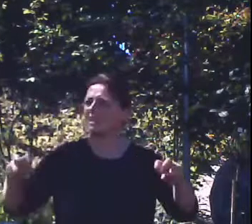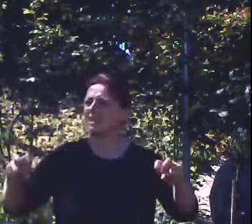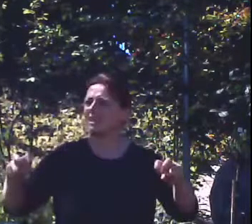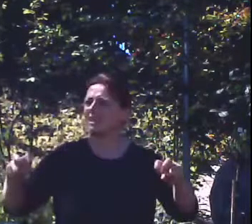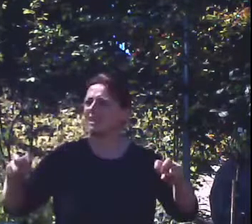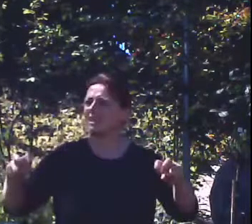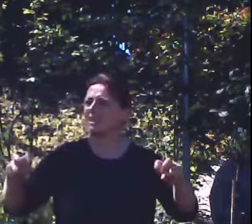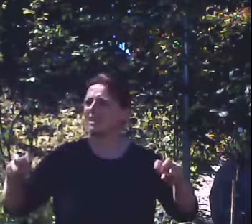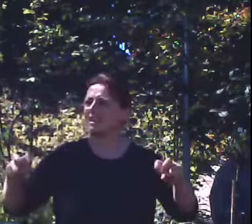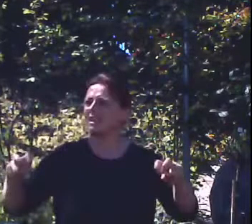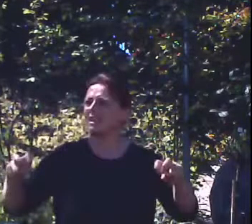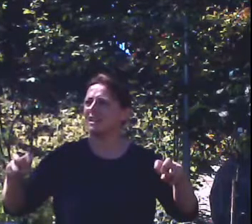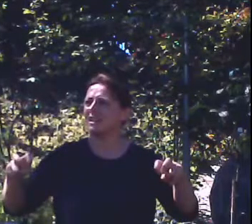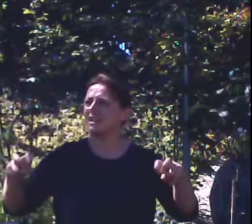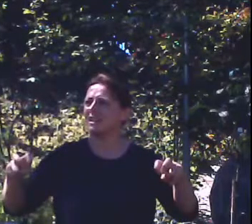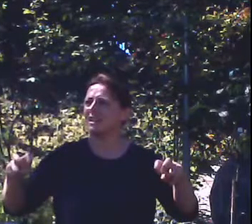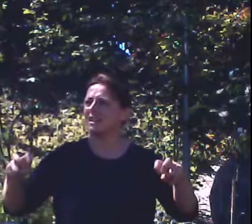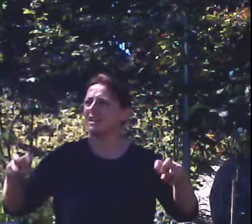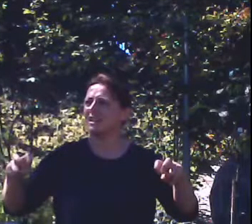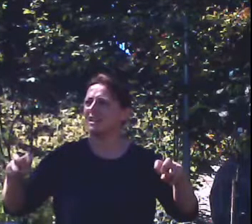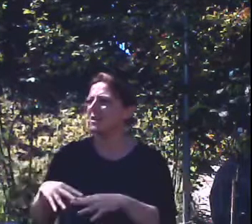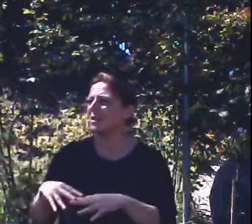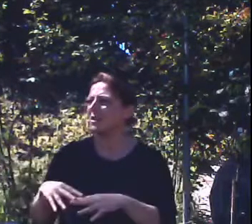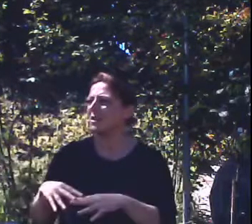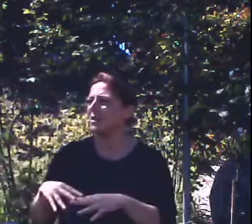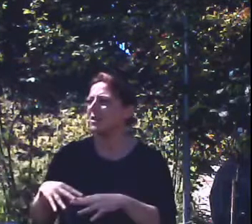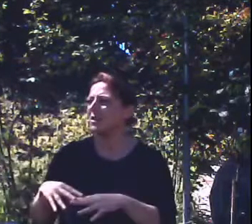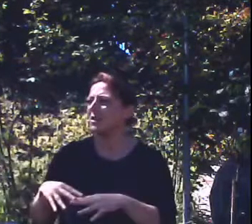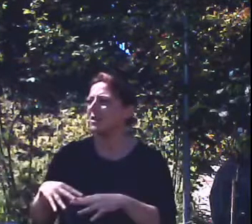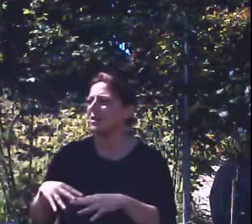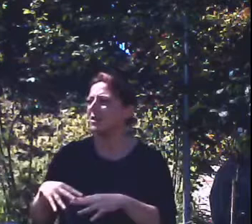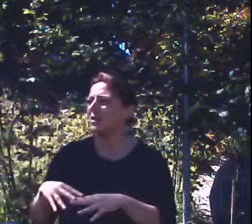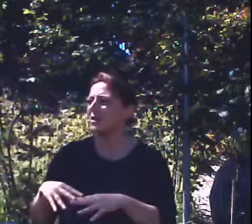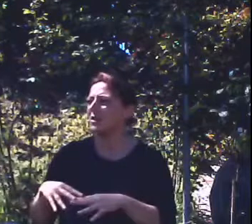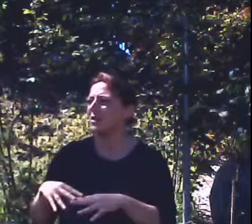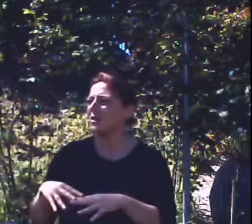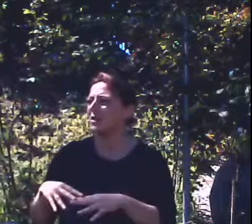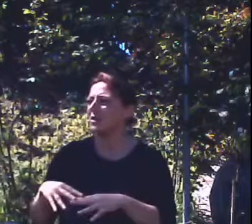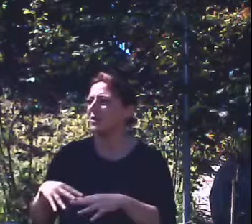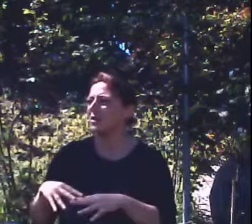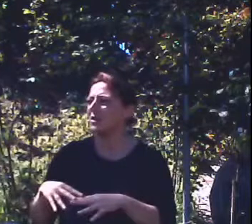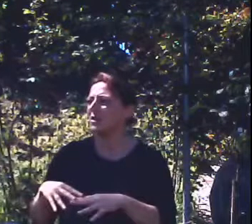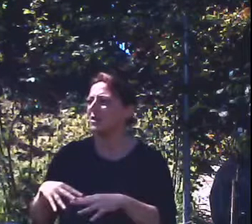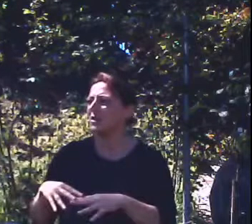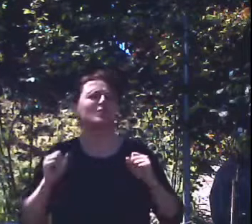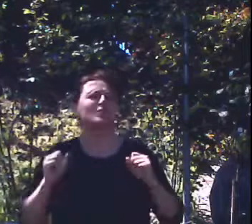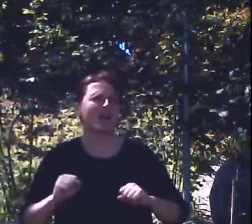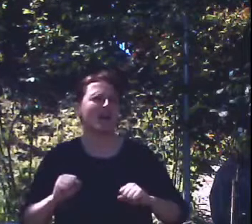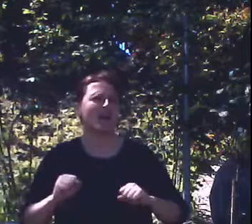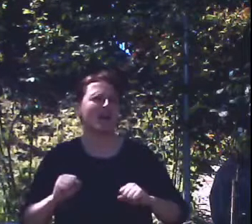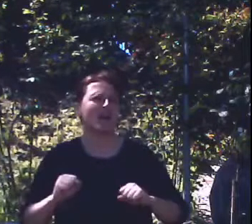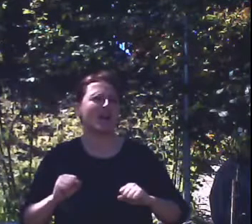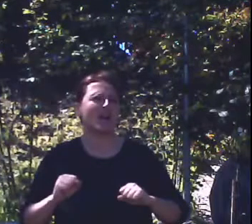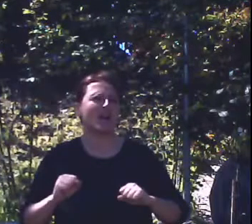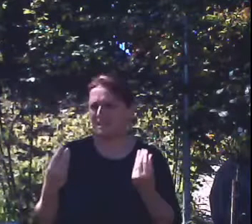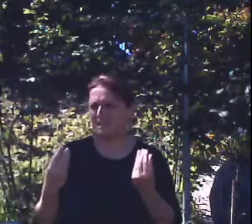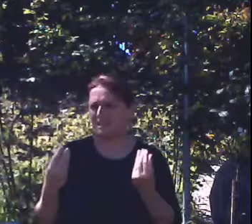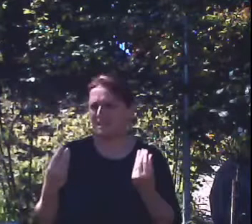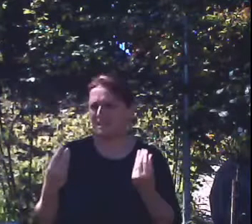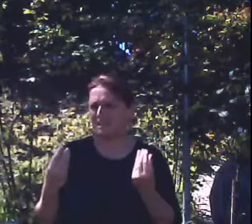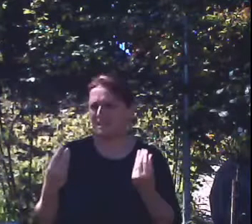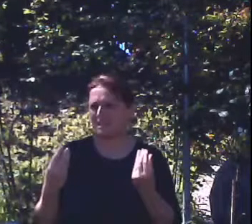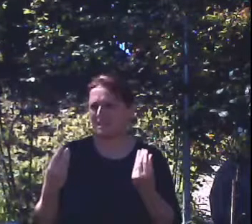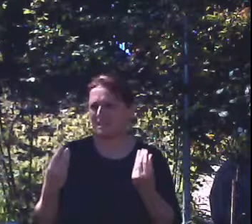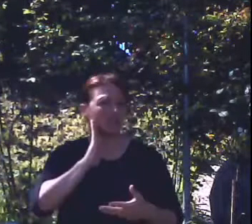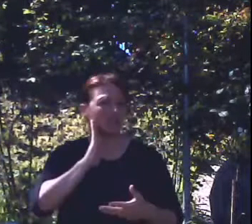funzionare anzi funzionerà senza dovrebbe e si può stare insieme insomma con tutte le attenzioni che ci